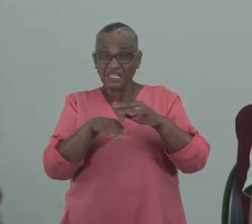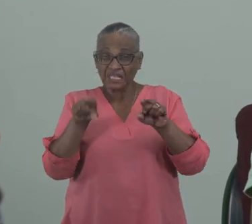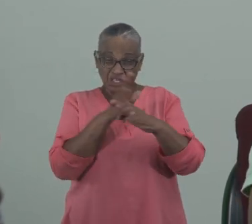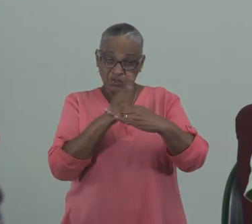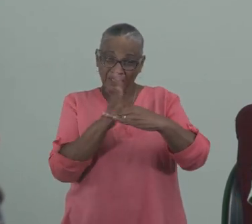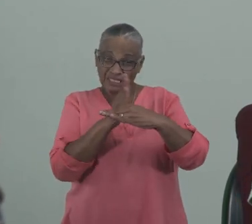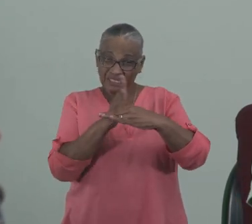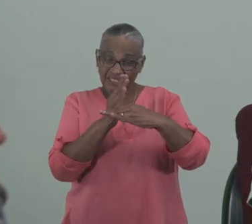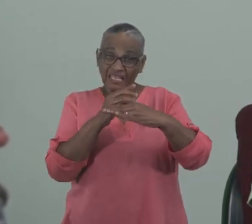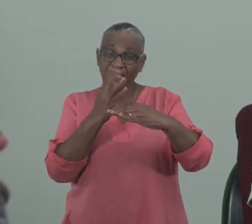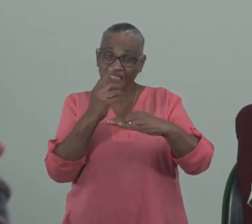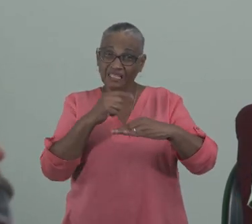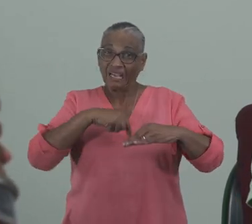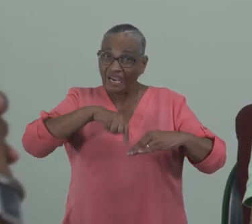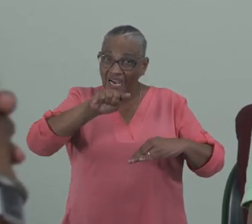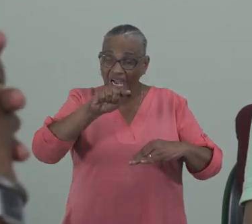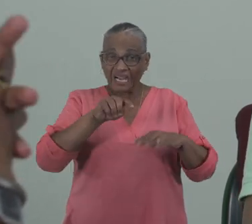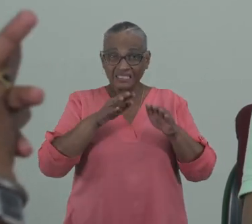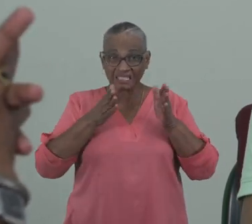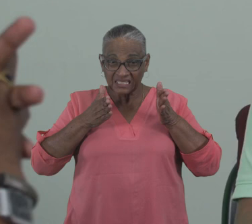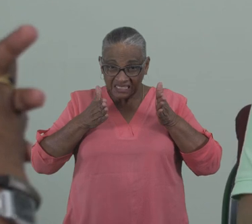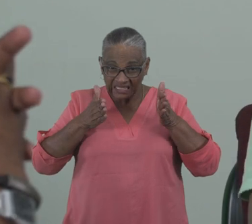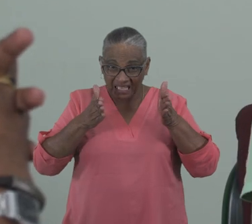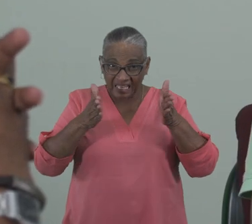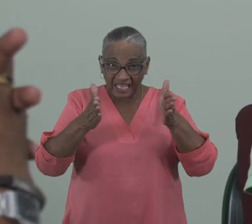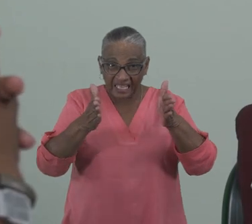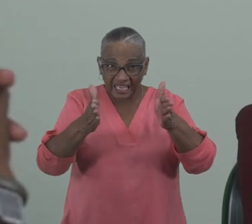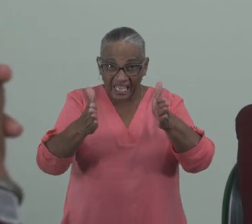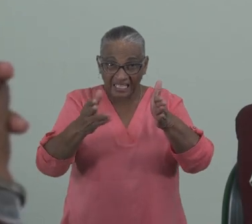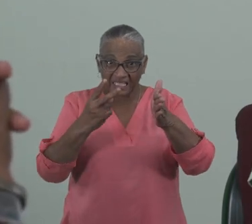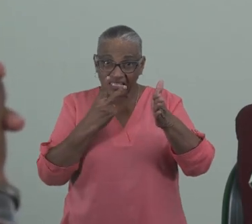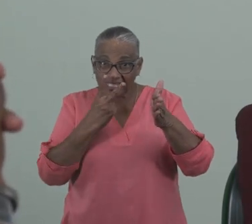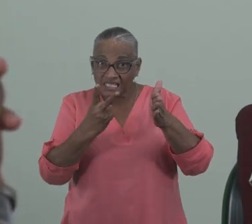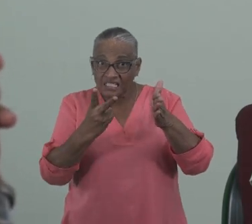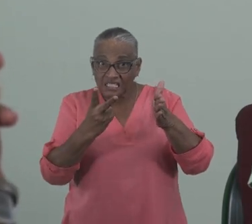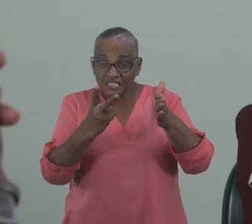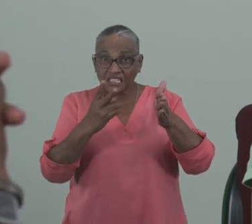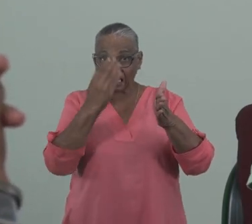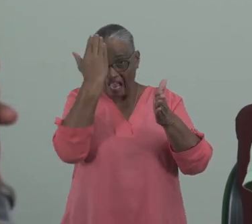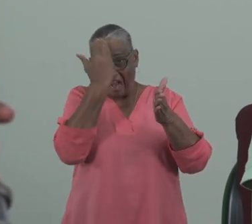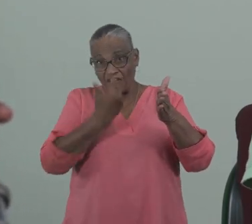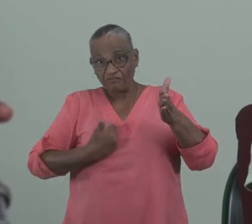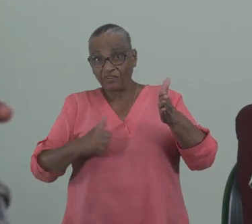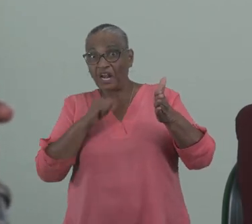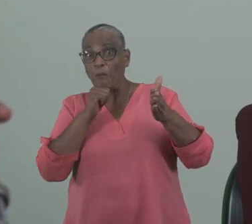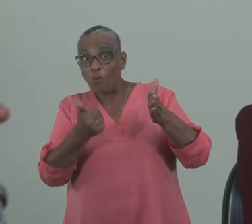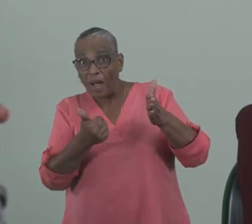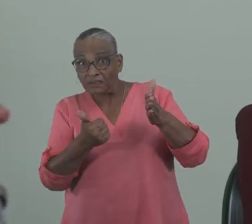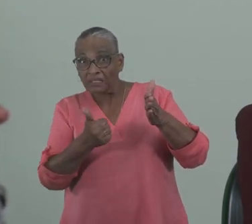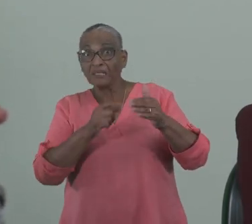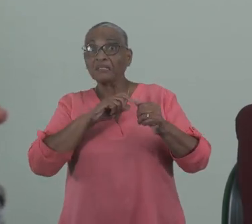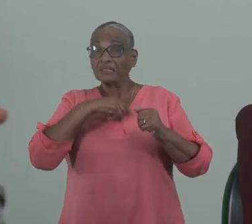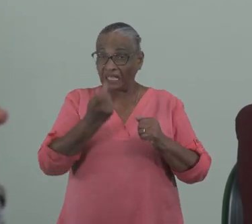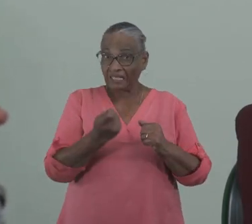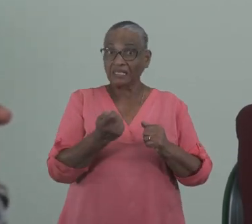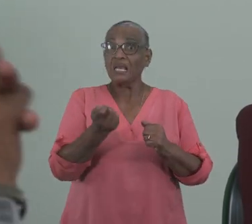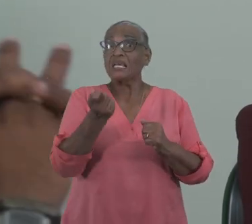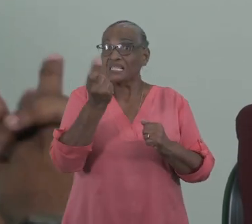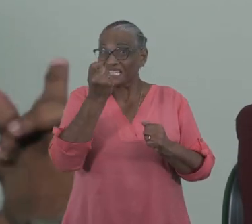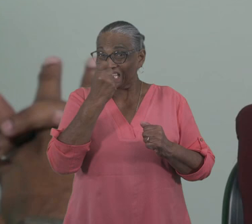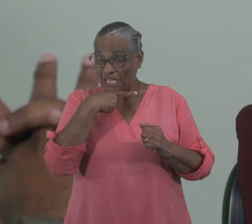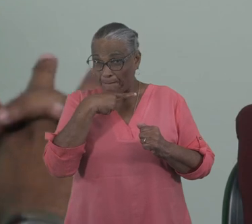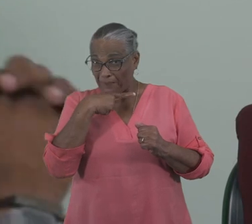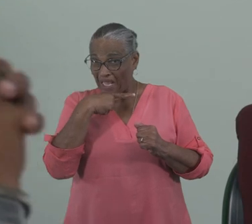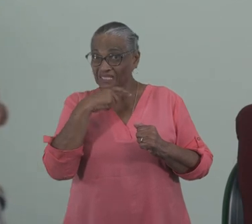dan een scan maken om te zien wat voor beroerte het is. En als het bloedresultaat aangeeft dat we een bepaald medicijn kunnen geven, en dat